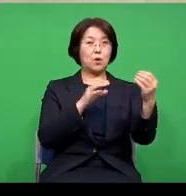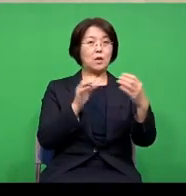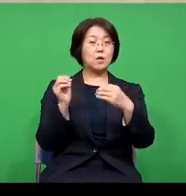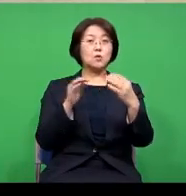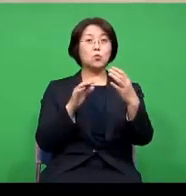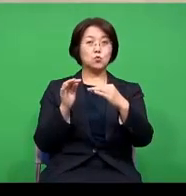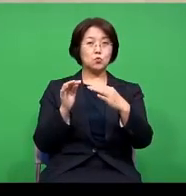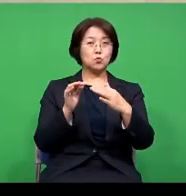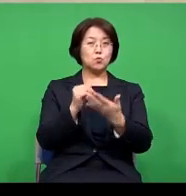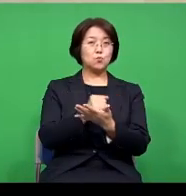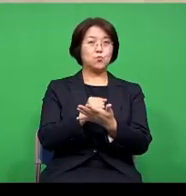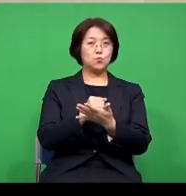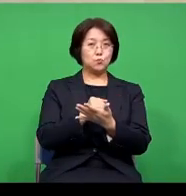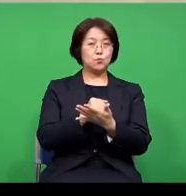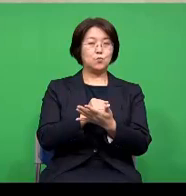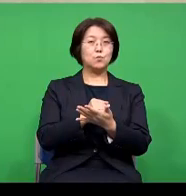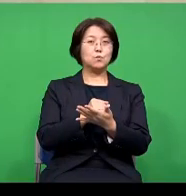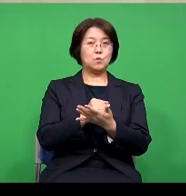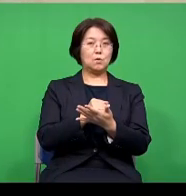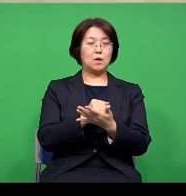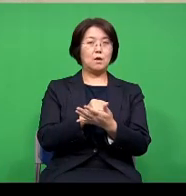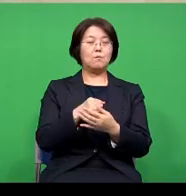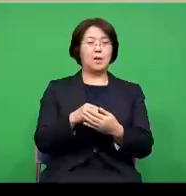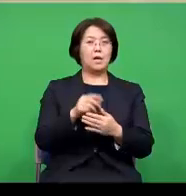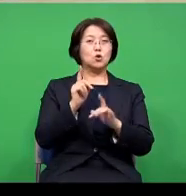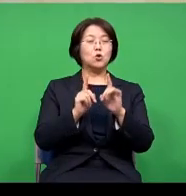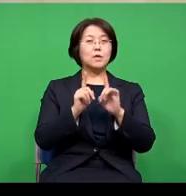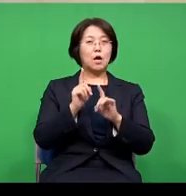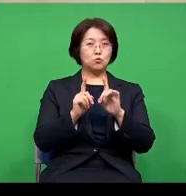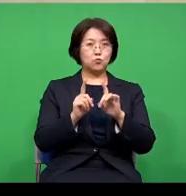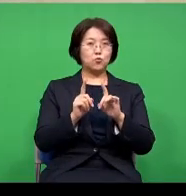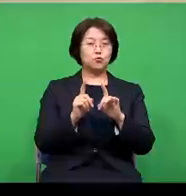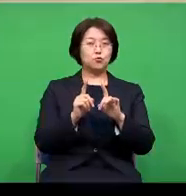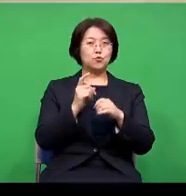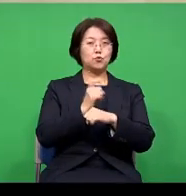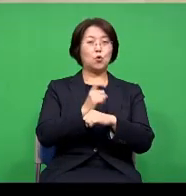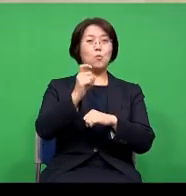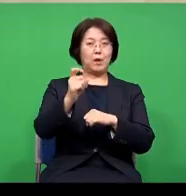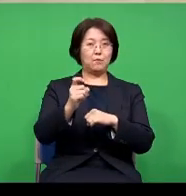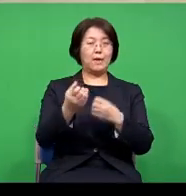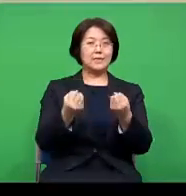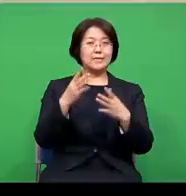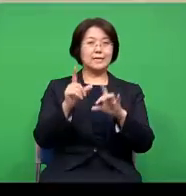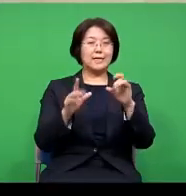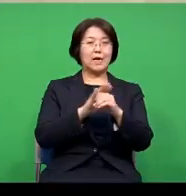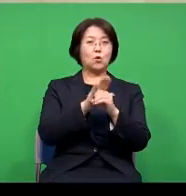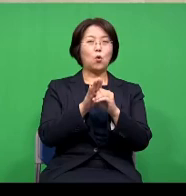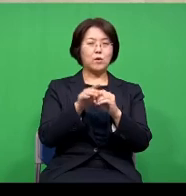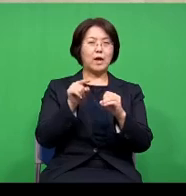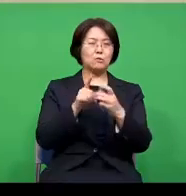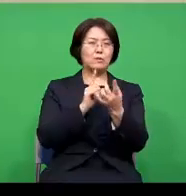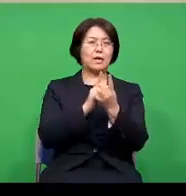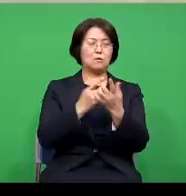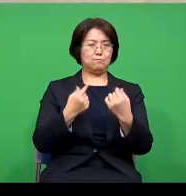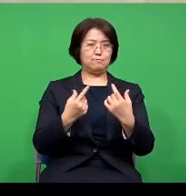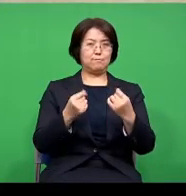と、まあ、とにかくもちろん当面の新型コロナ対策をしっかりやってほしい